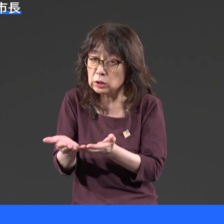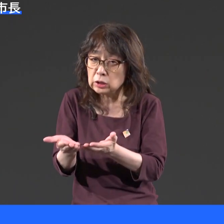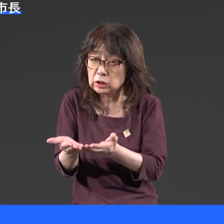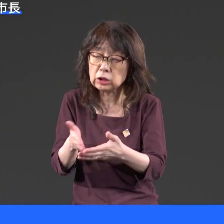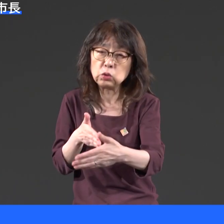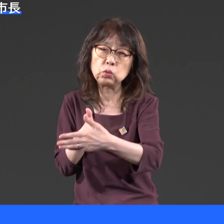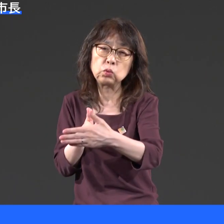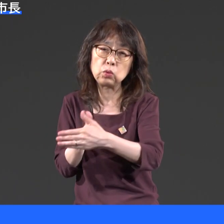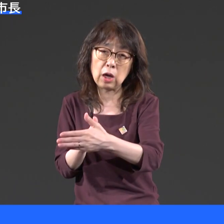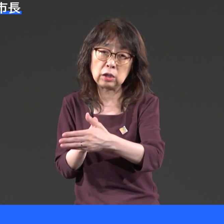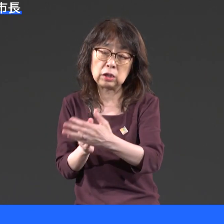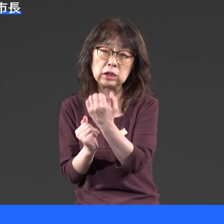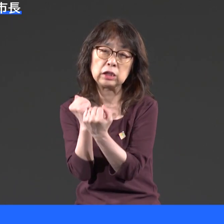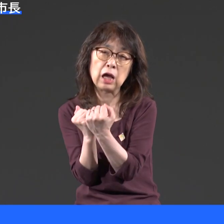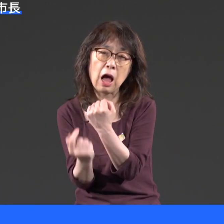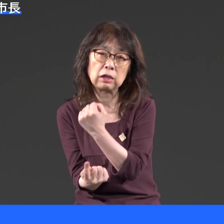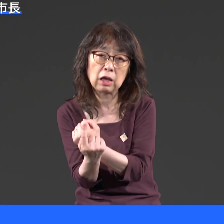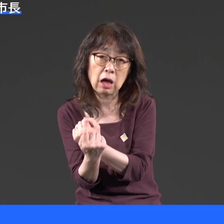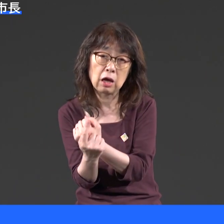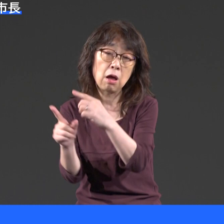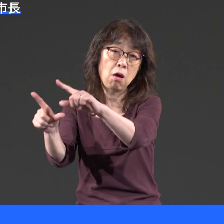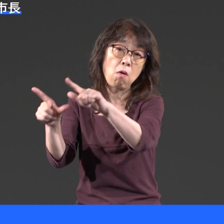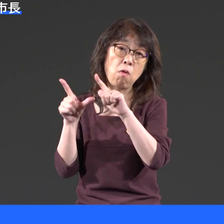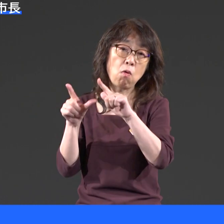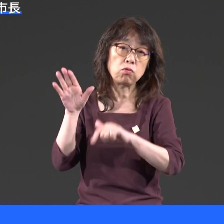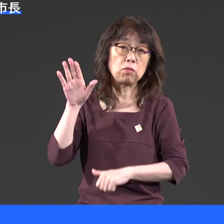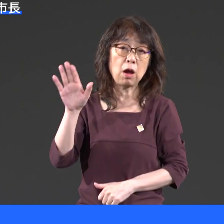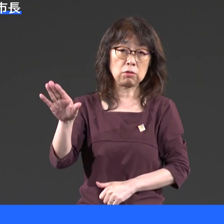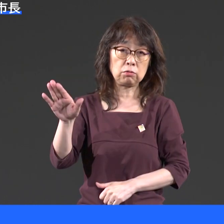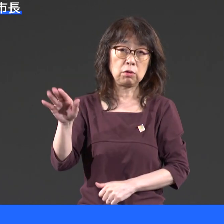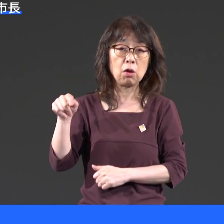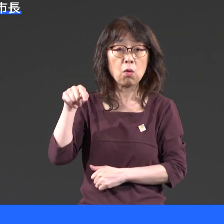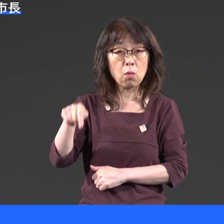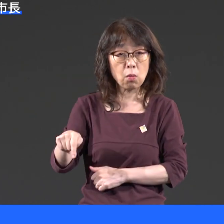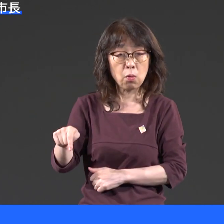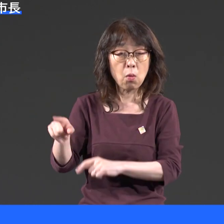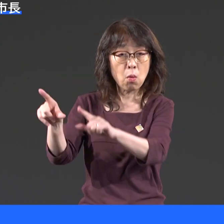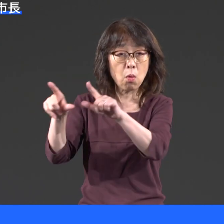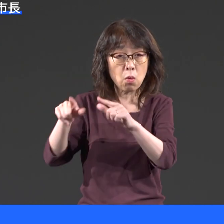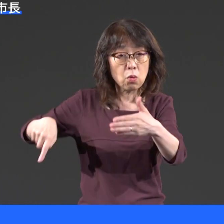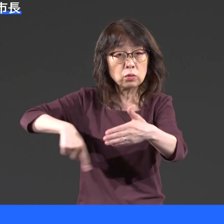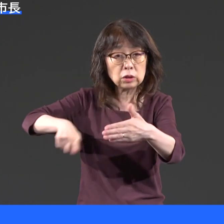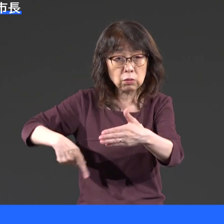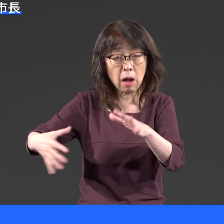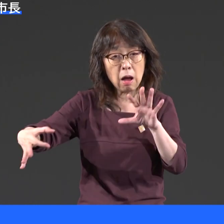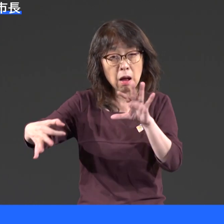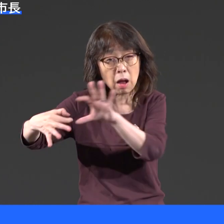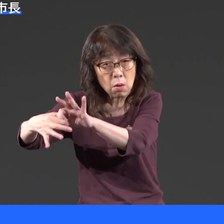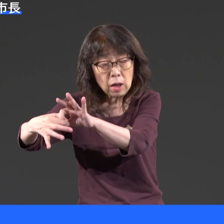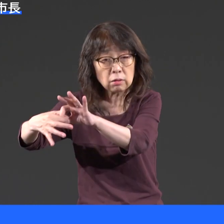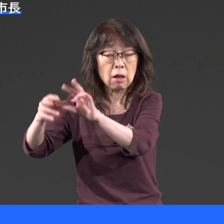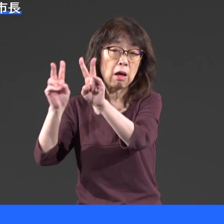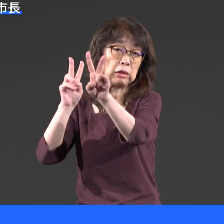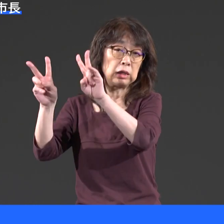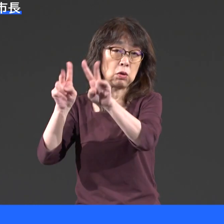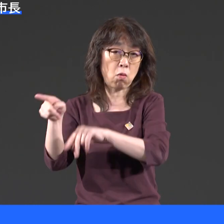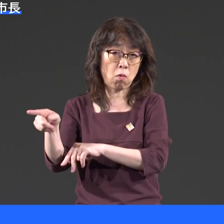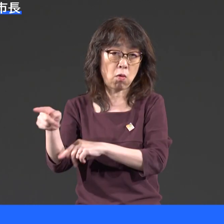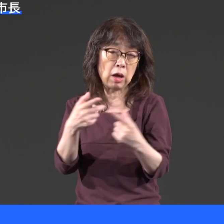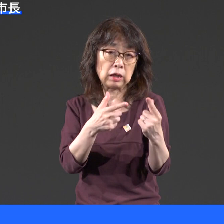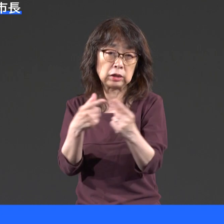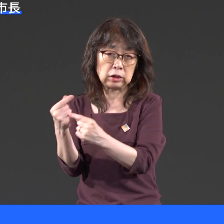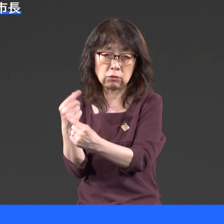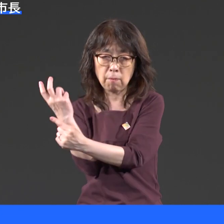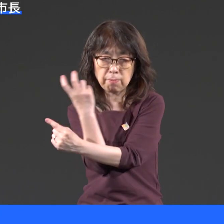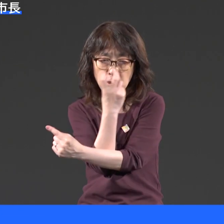ふうに報告をされておりますので、まあ、こういったものについてはしっかり、関わった企業に点検をしていただ